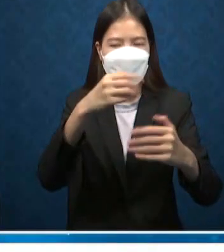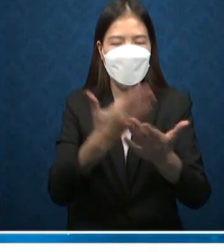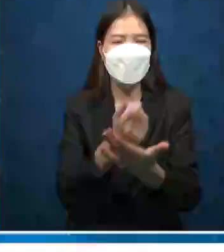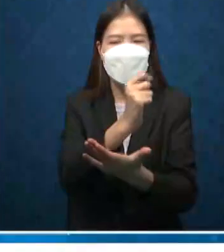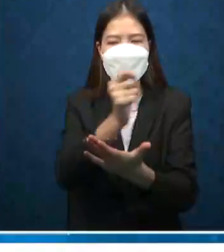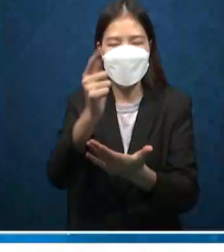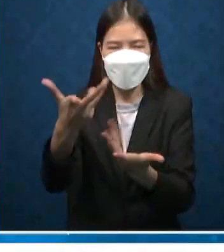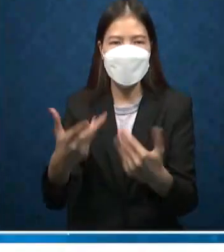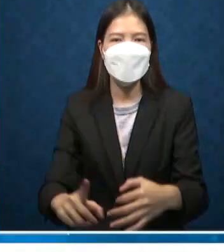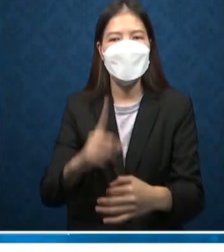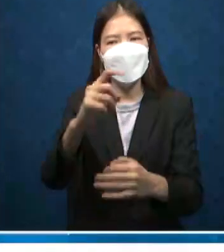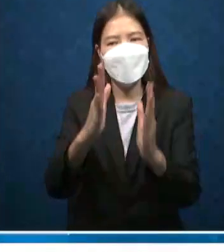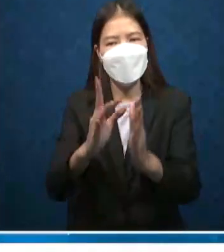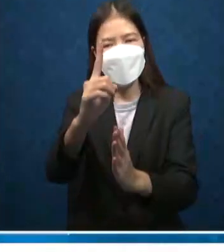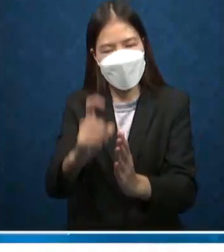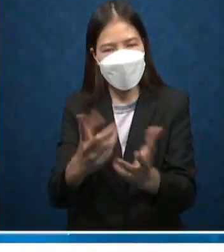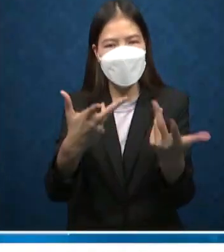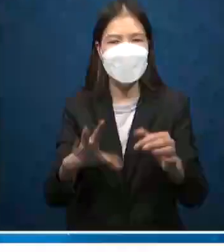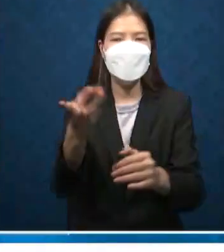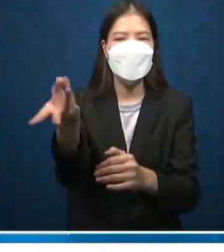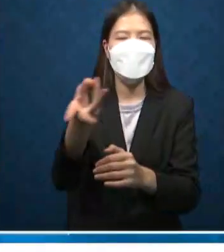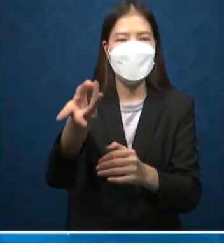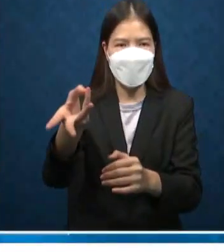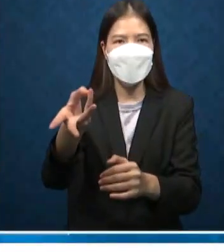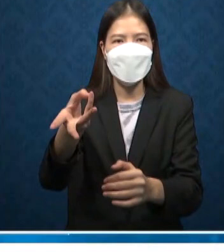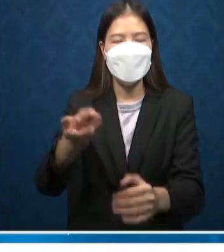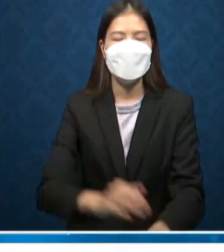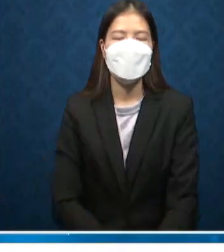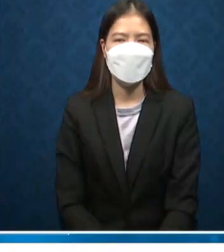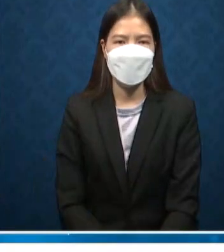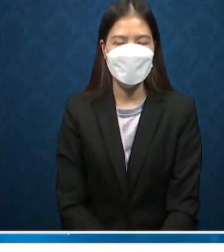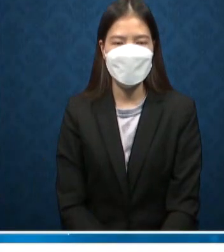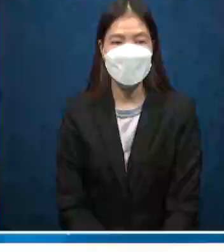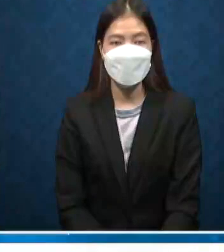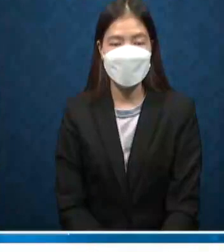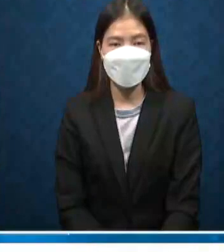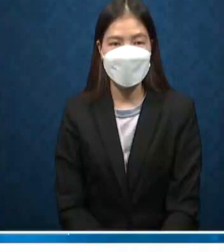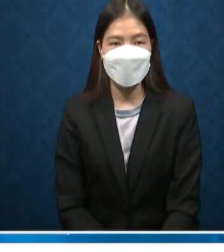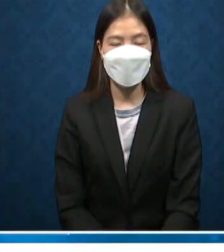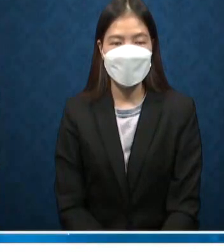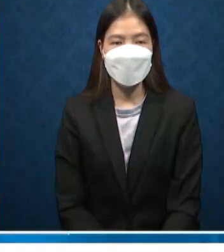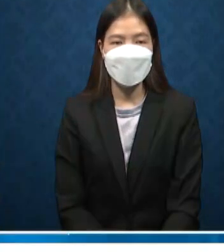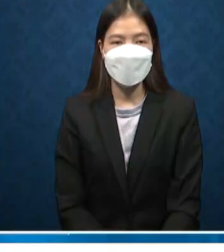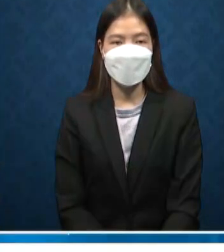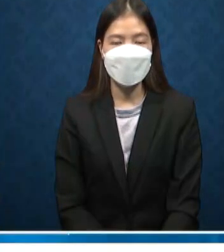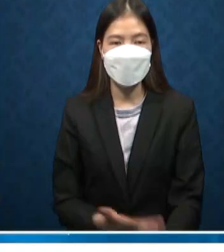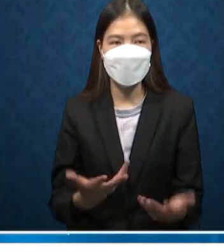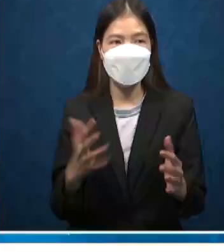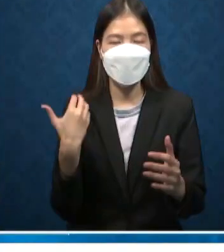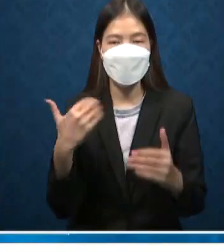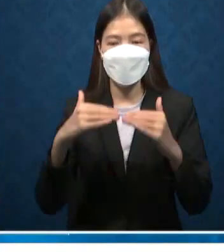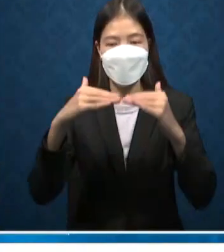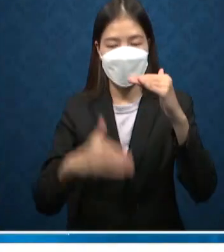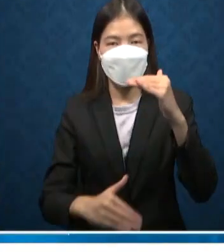ชีวิตซึ่งมีสัดส่วนที่น้อยกว่าการเพิ่มขึ้นนะครับแต่ในส่วนนี้เนี่ยจะลดลง